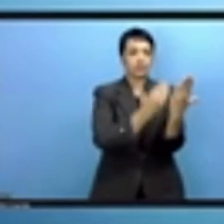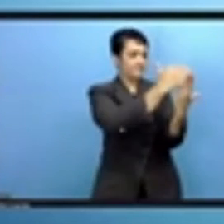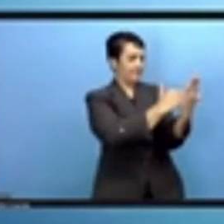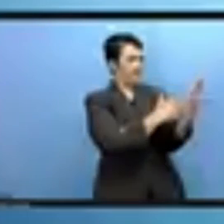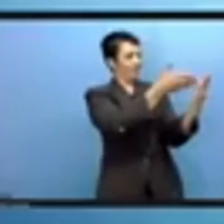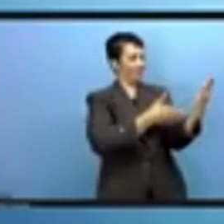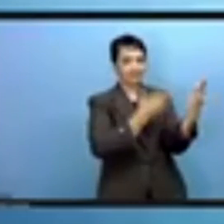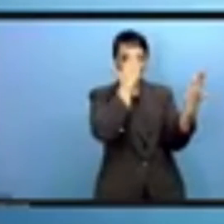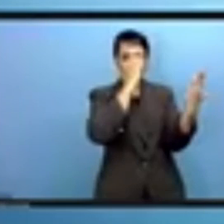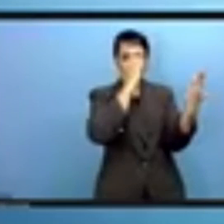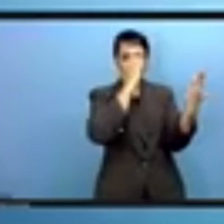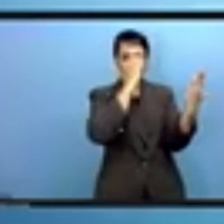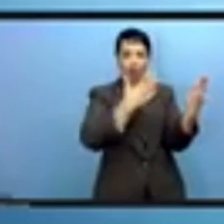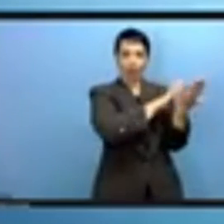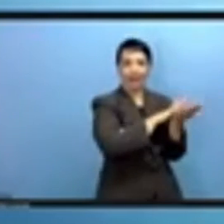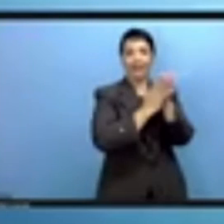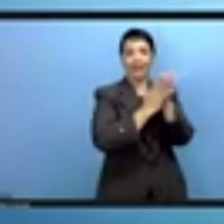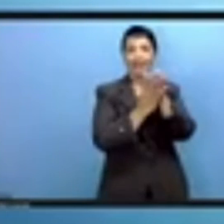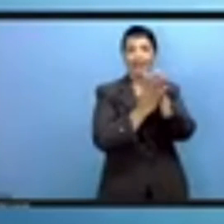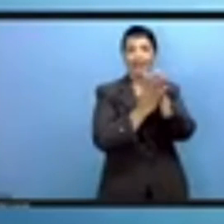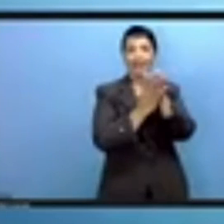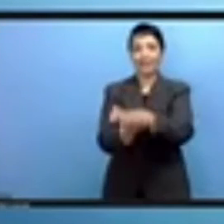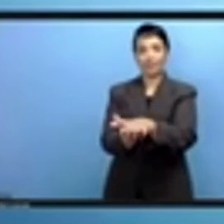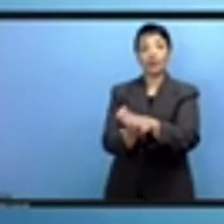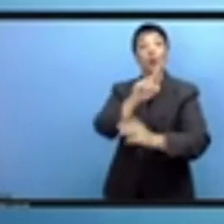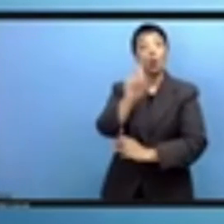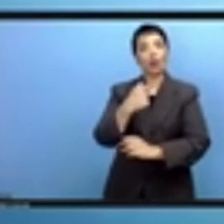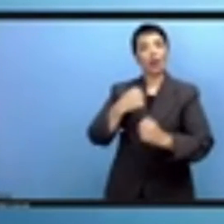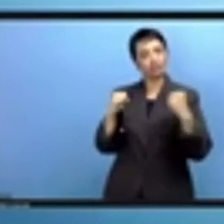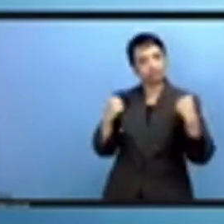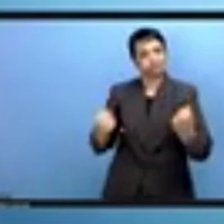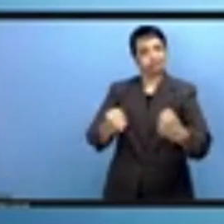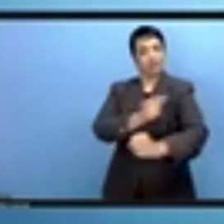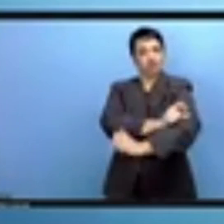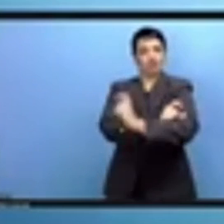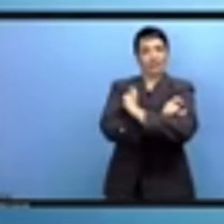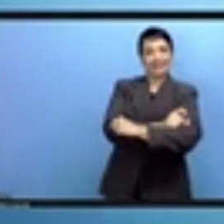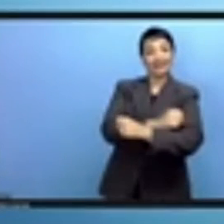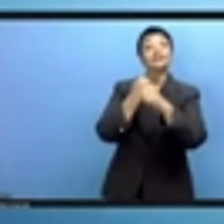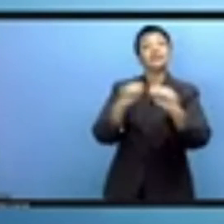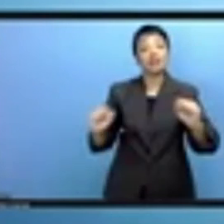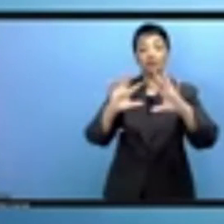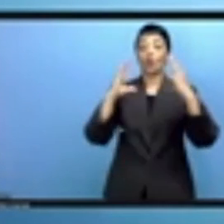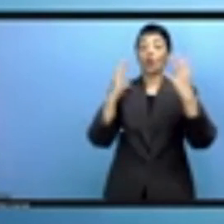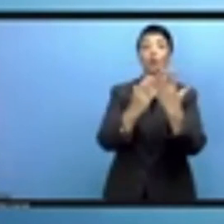产出更多的令人启发人思考的想法，